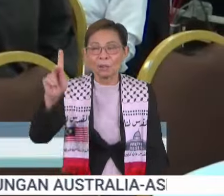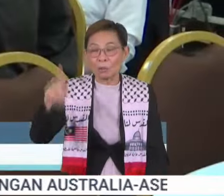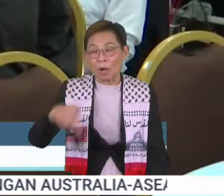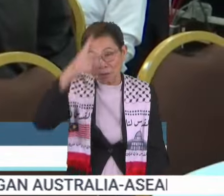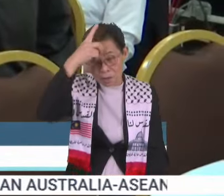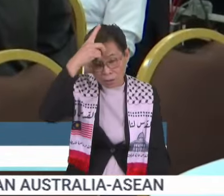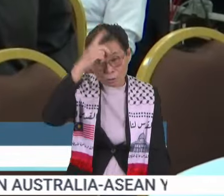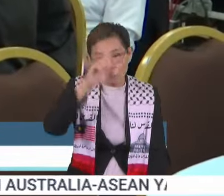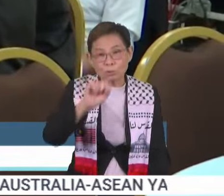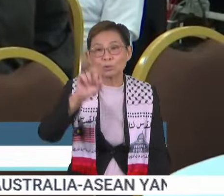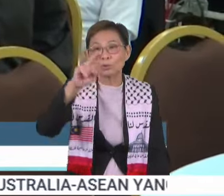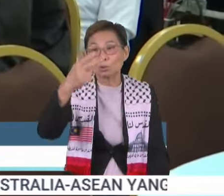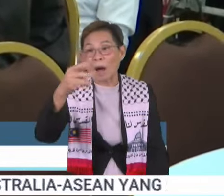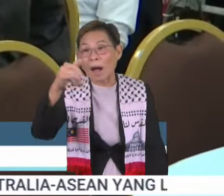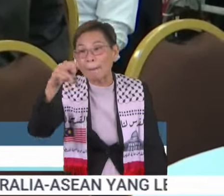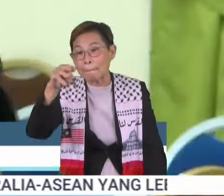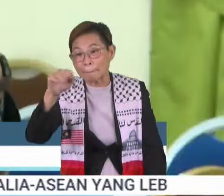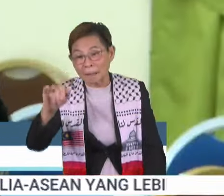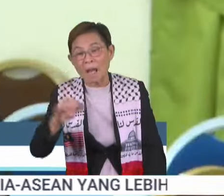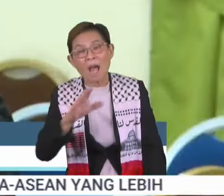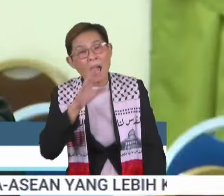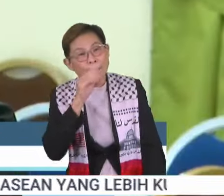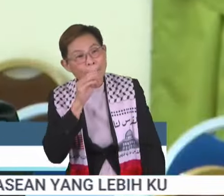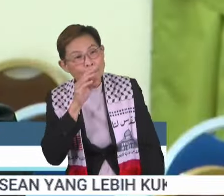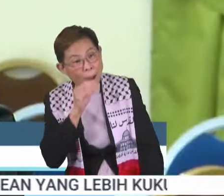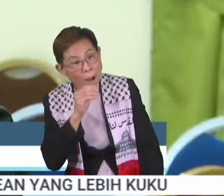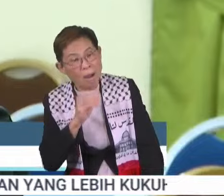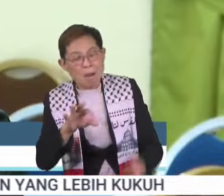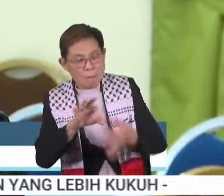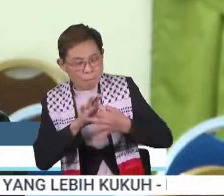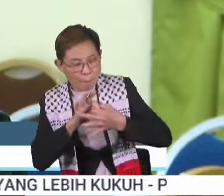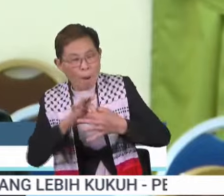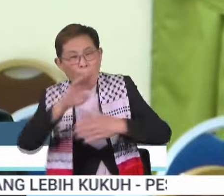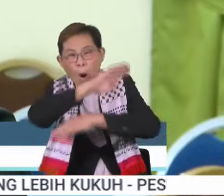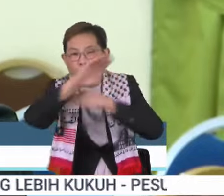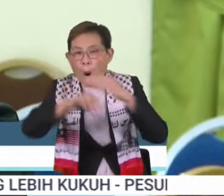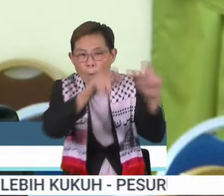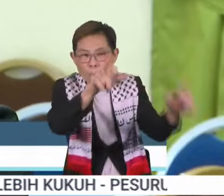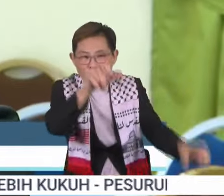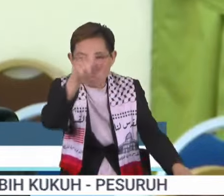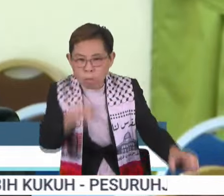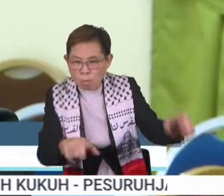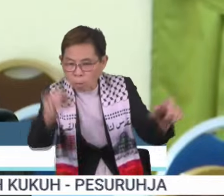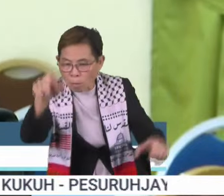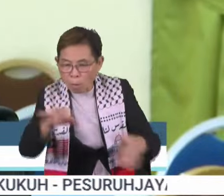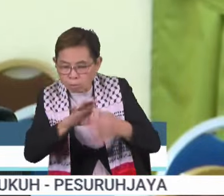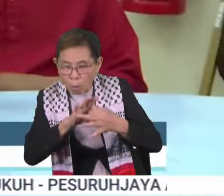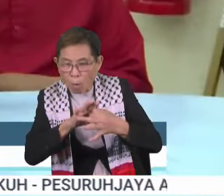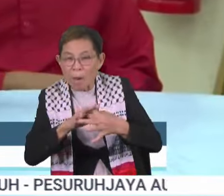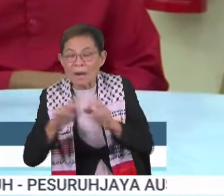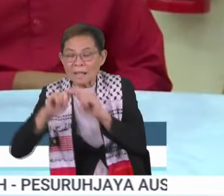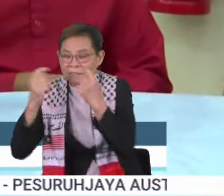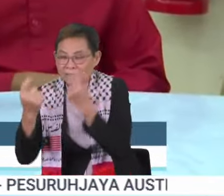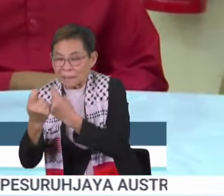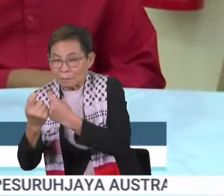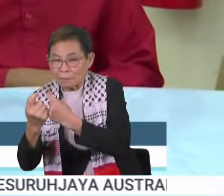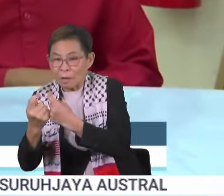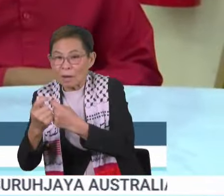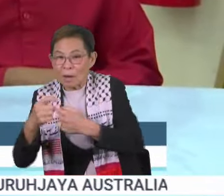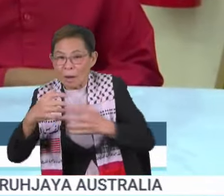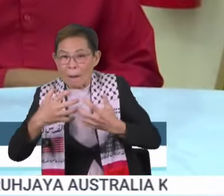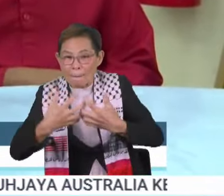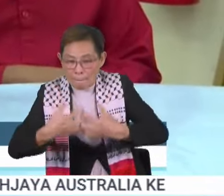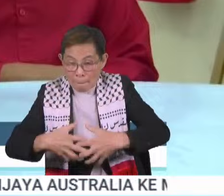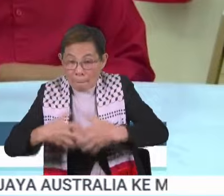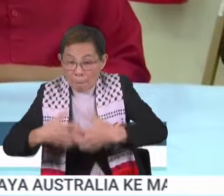Ketua Pengarah Penyiaran Datuk Suhaimi Sulaiman berkata, kerjasama semua pihak terdiri daripada tim produksi, teknikal serta